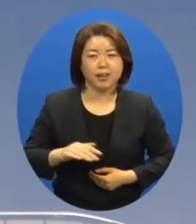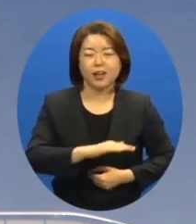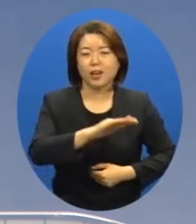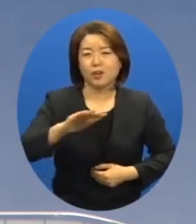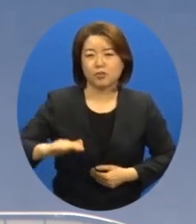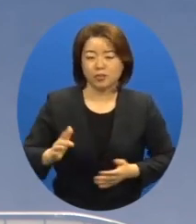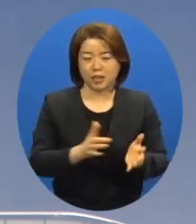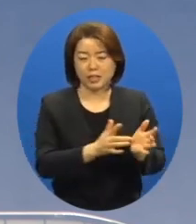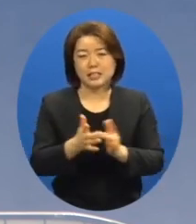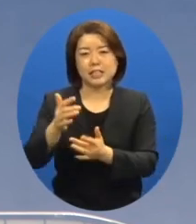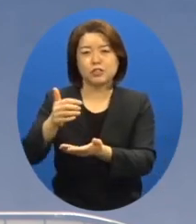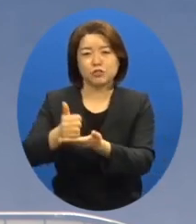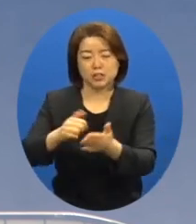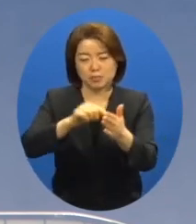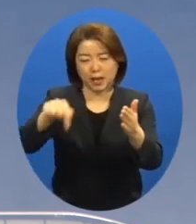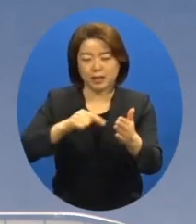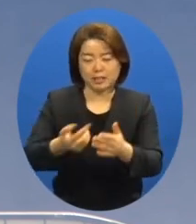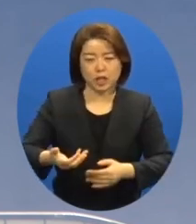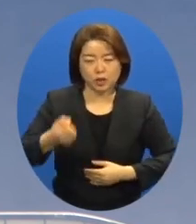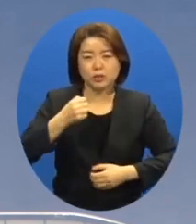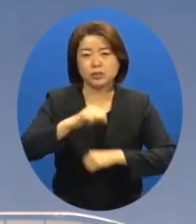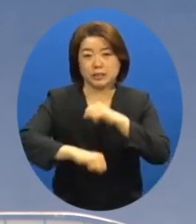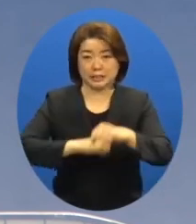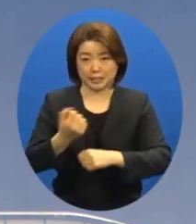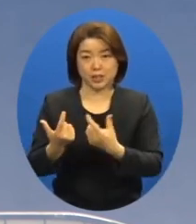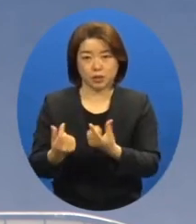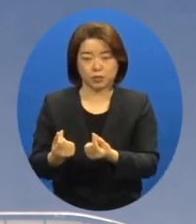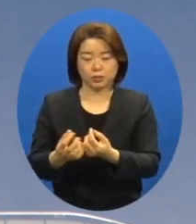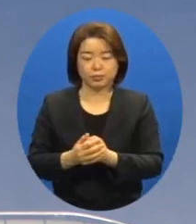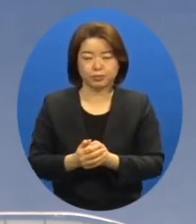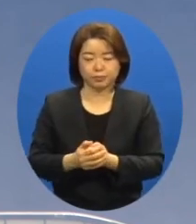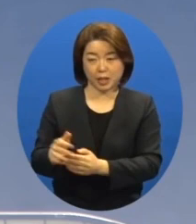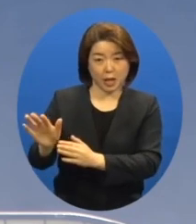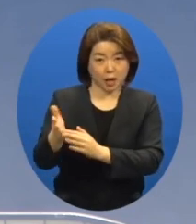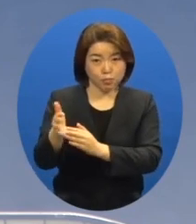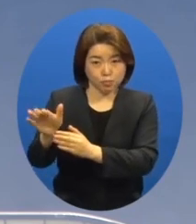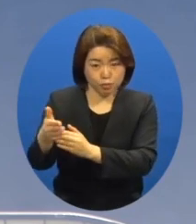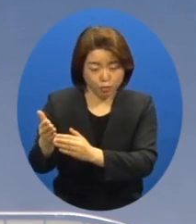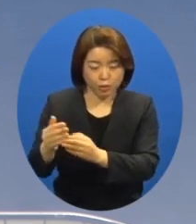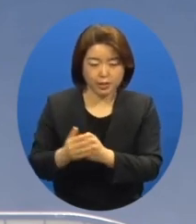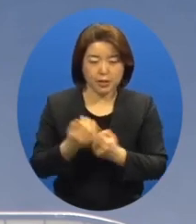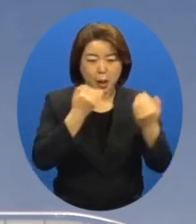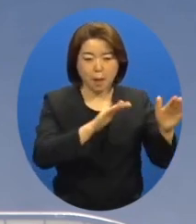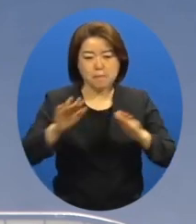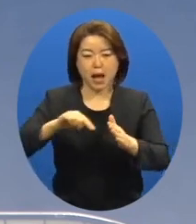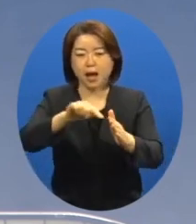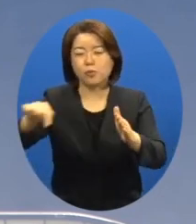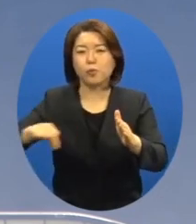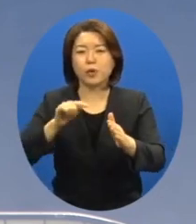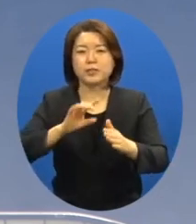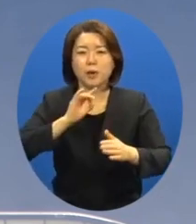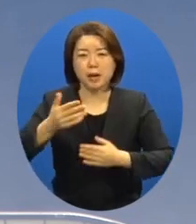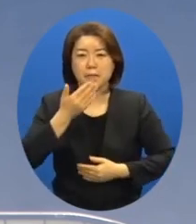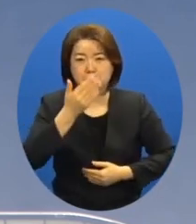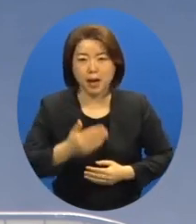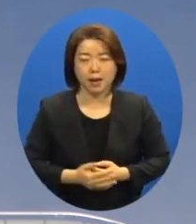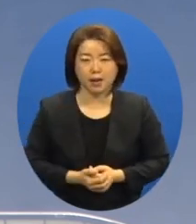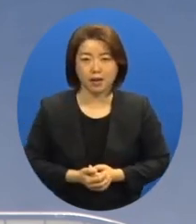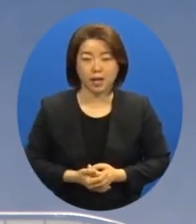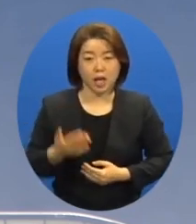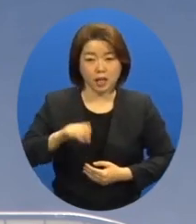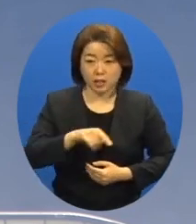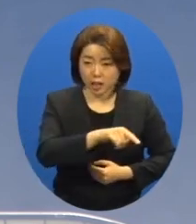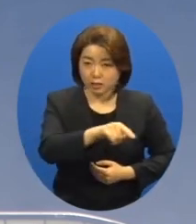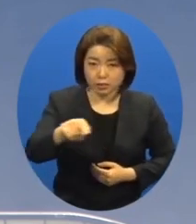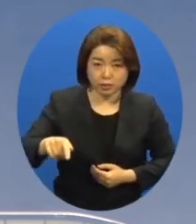예수 그리스도 안에서 얻은 자유입니다. 물고기는 바다 속에서만 삽니다. 그런데 그것은